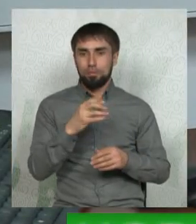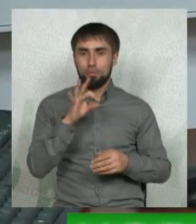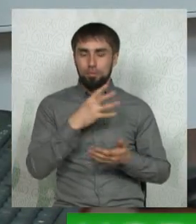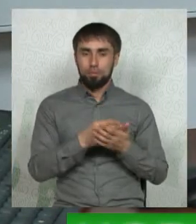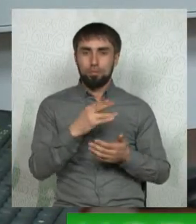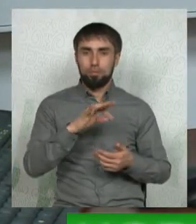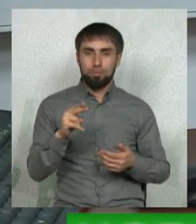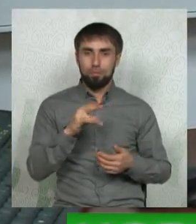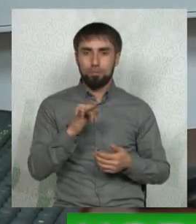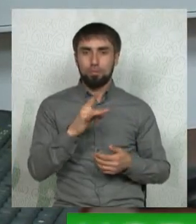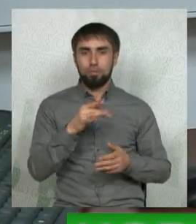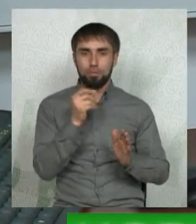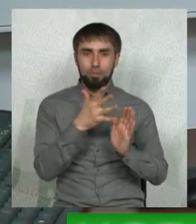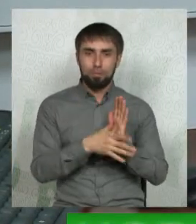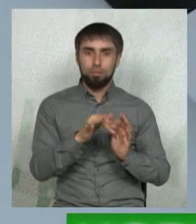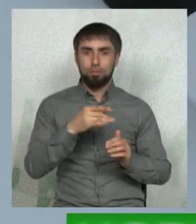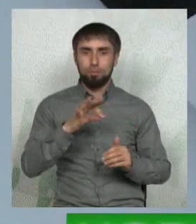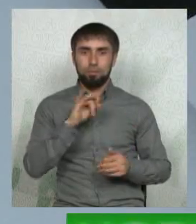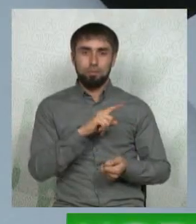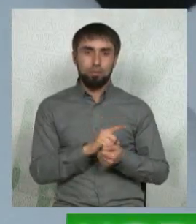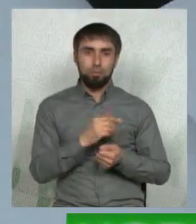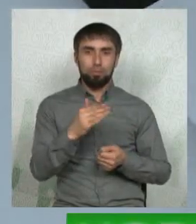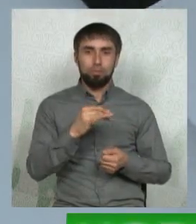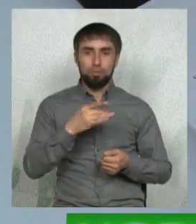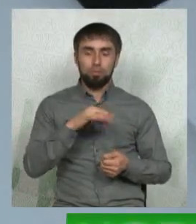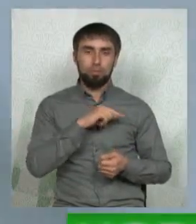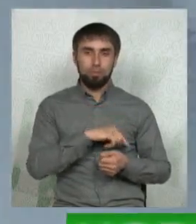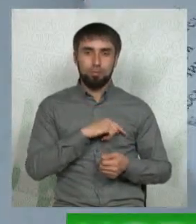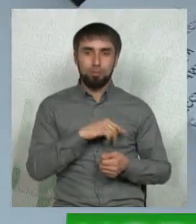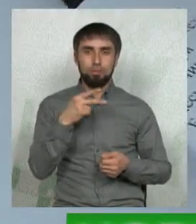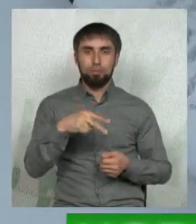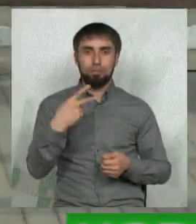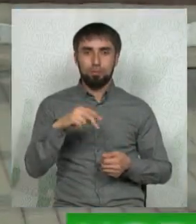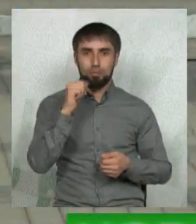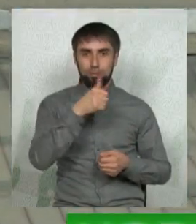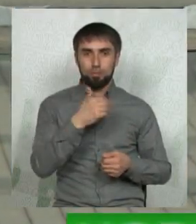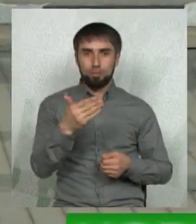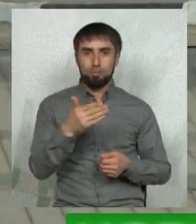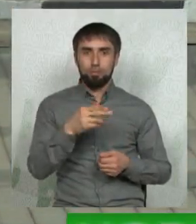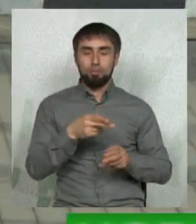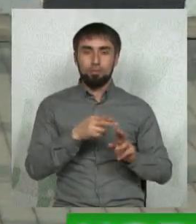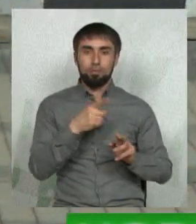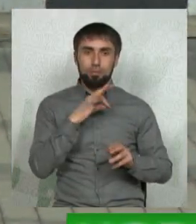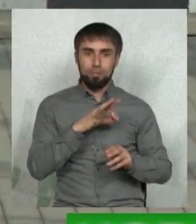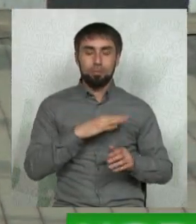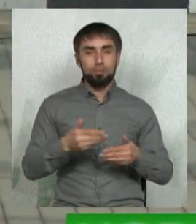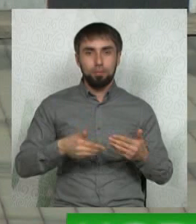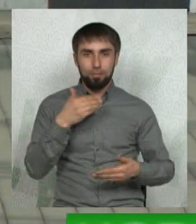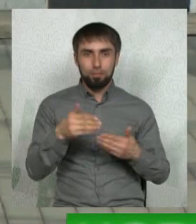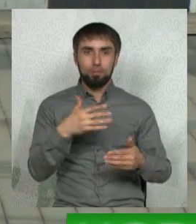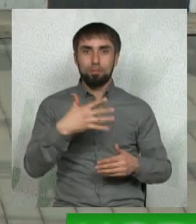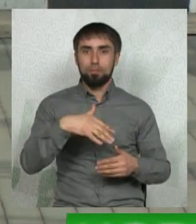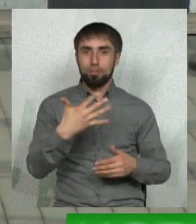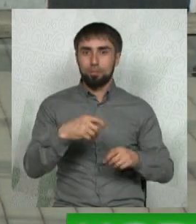своих доходах, расходах, об имуществе и обязательствах имущественного характера. В 2020 году правоохранительными органами выявлено